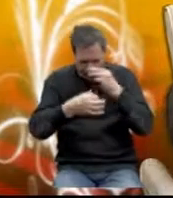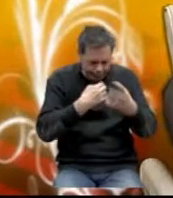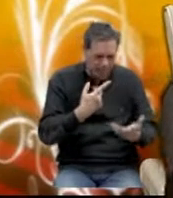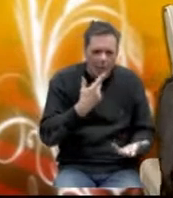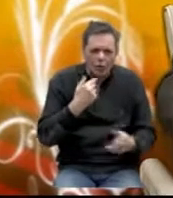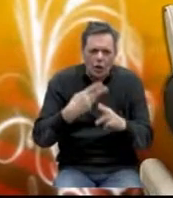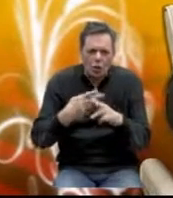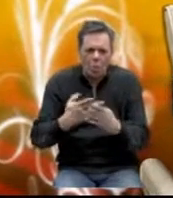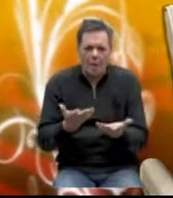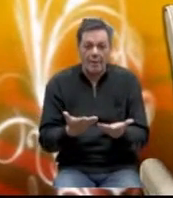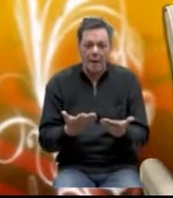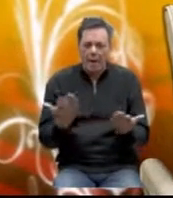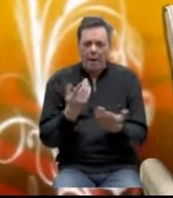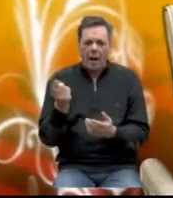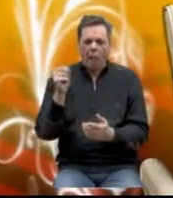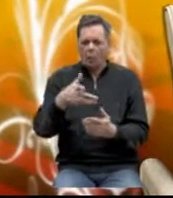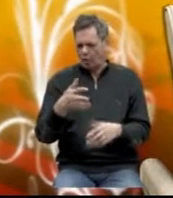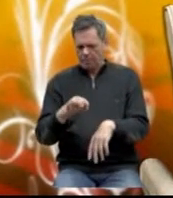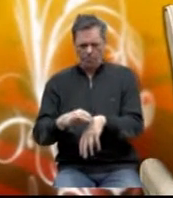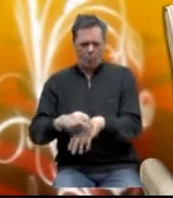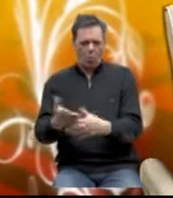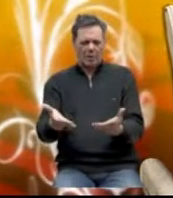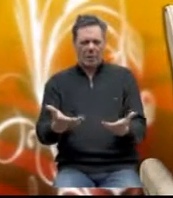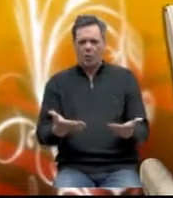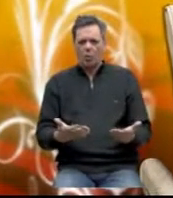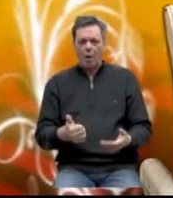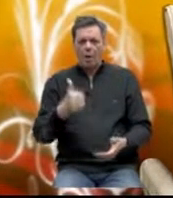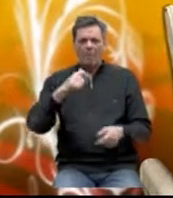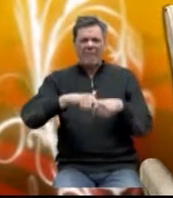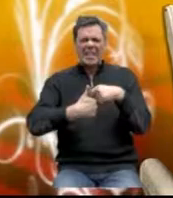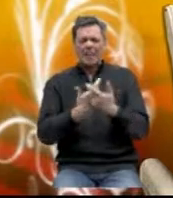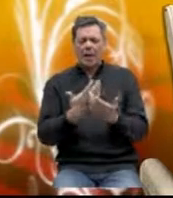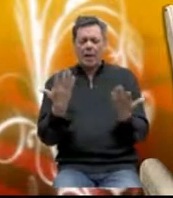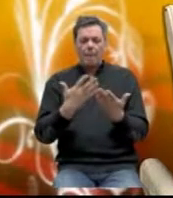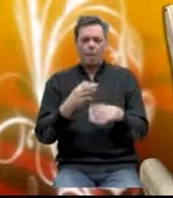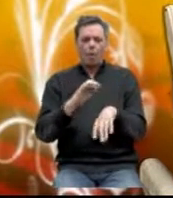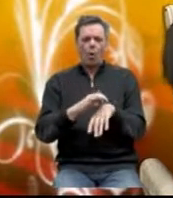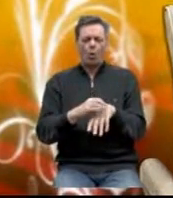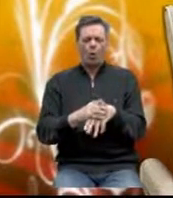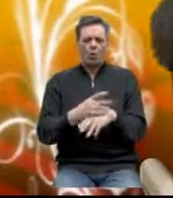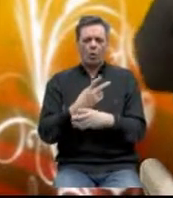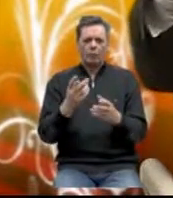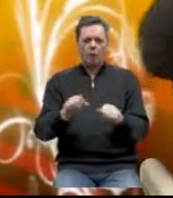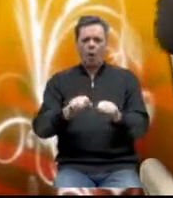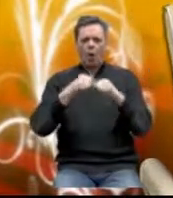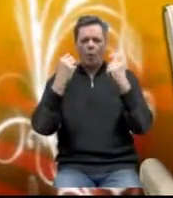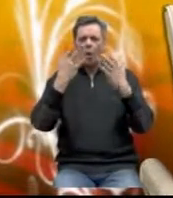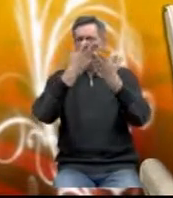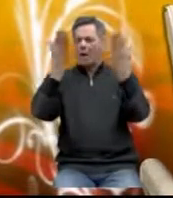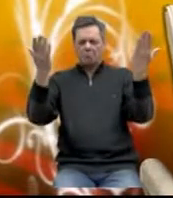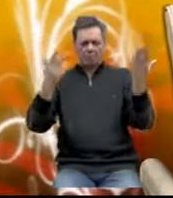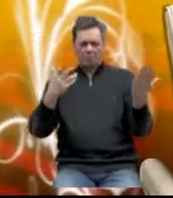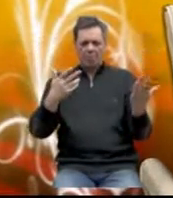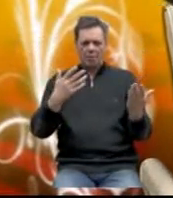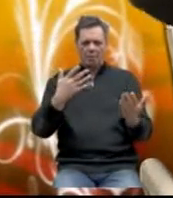šećerne bolesti. I kako dođete u ordinaciju doktora, prva stvar koji je doktor veli, otvori vam ormar i pokaže vam